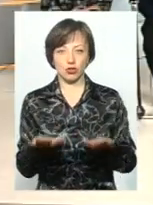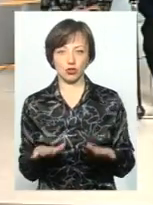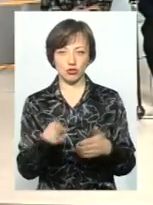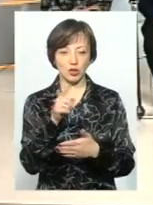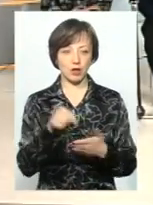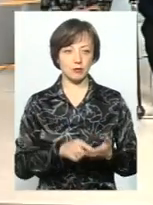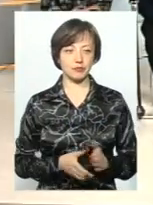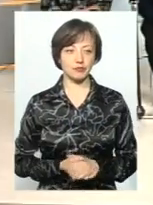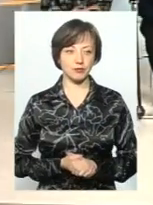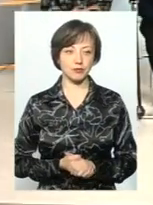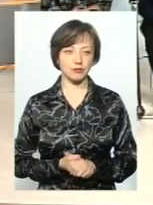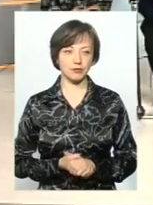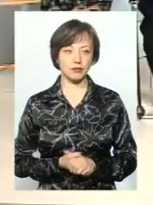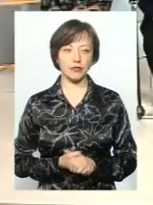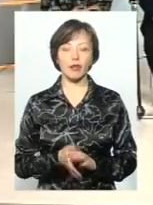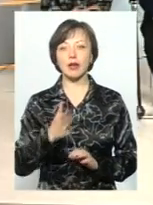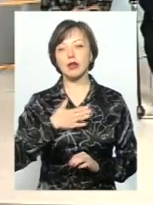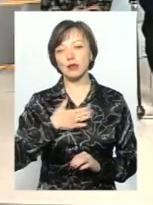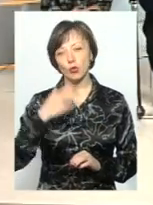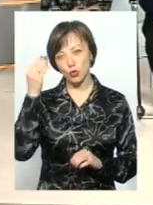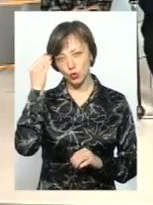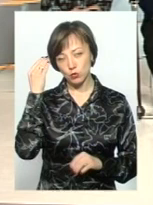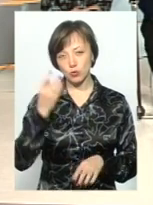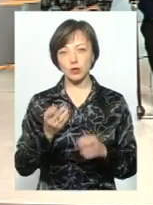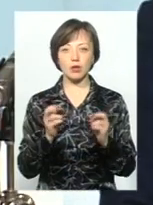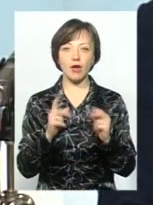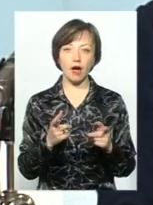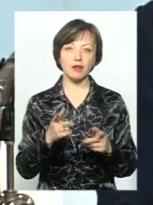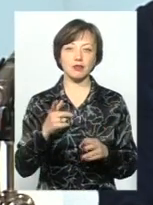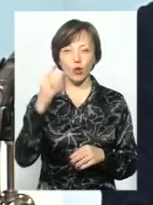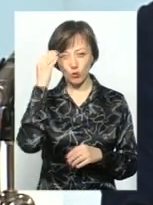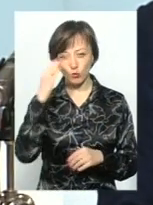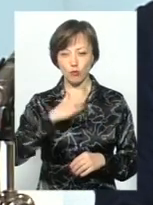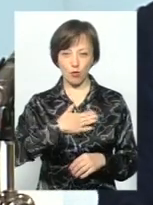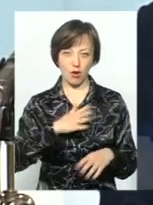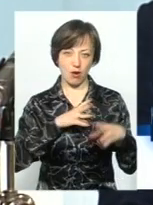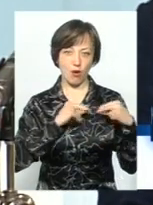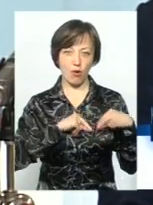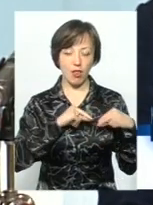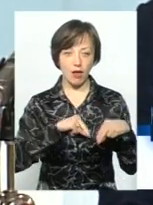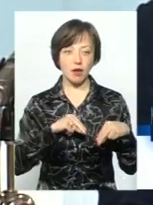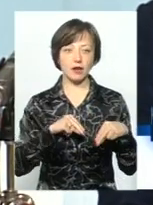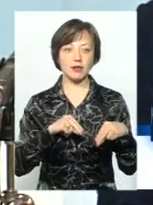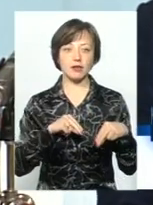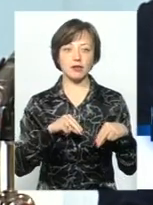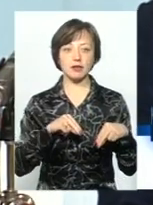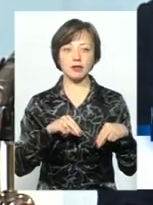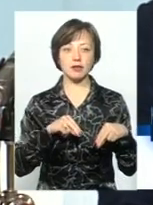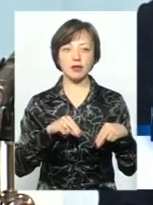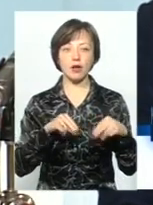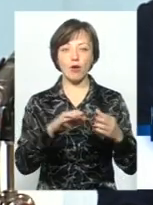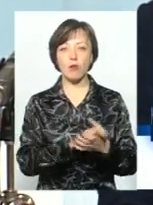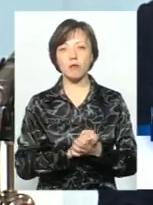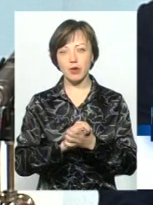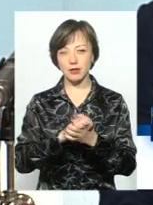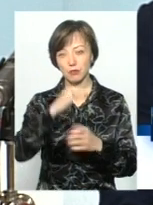все ж таки? Що... На моє переконання, як і на переконання моїх колег, Всеукраїнське об'єднання «Батьківщина» –